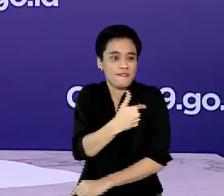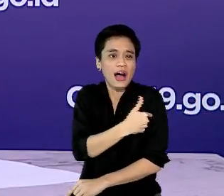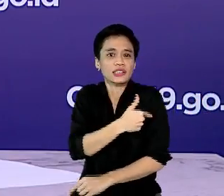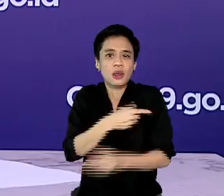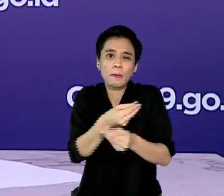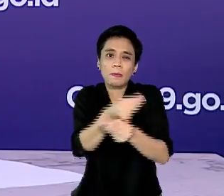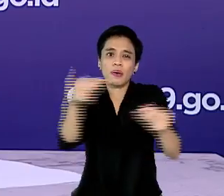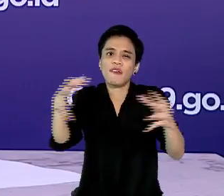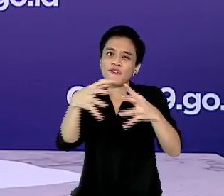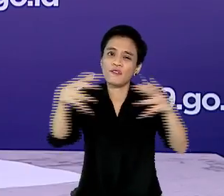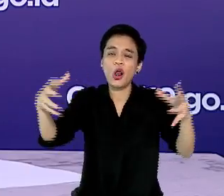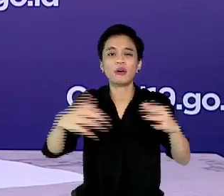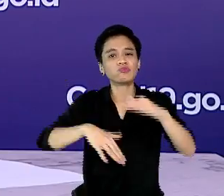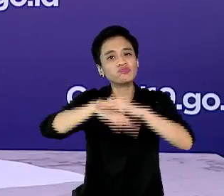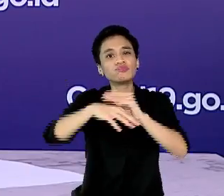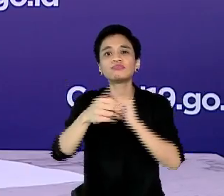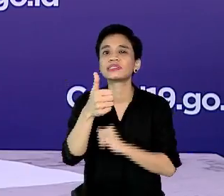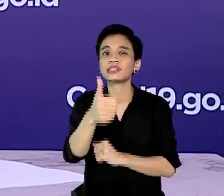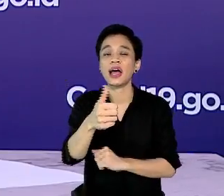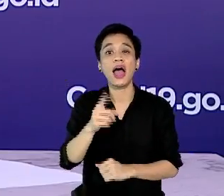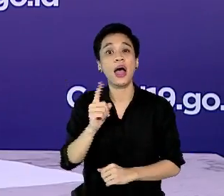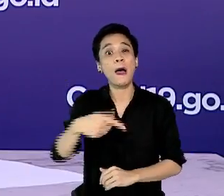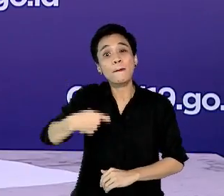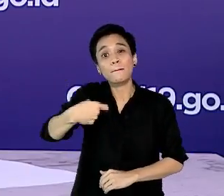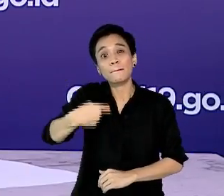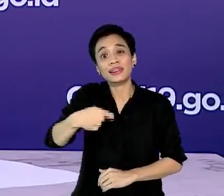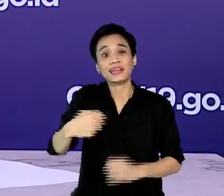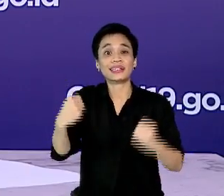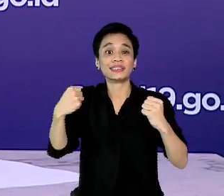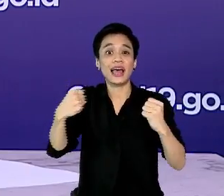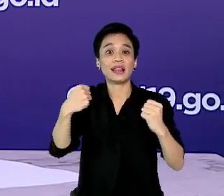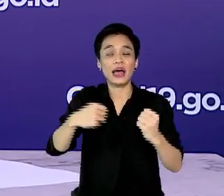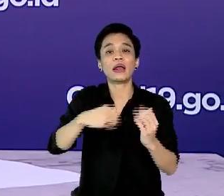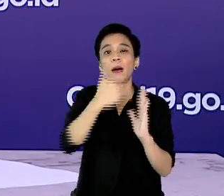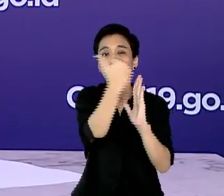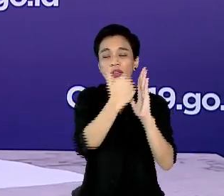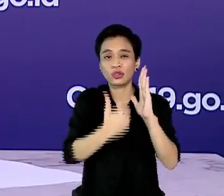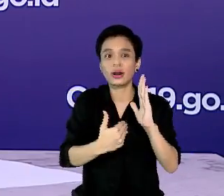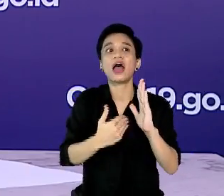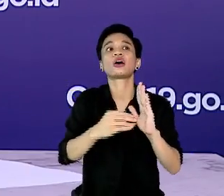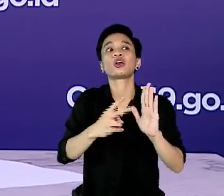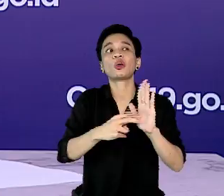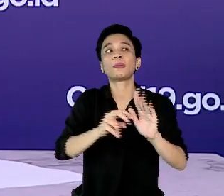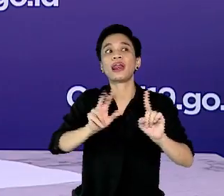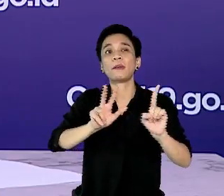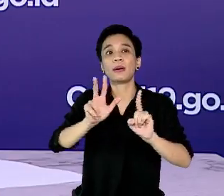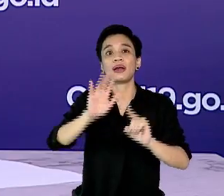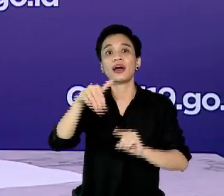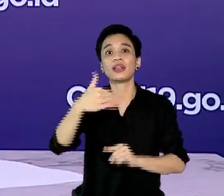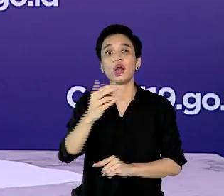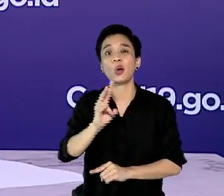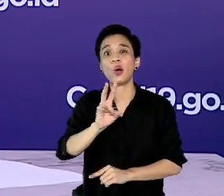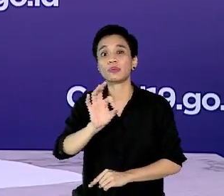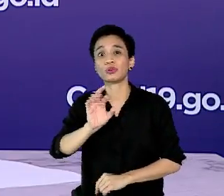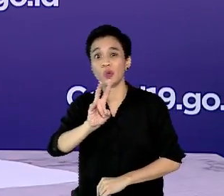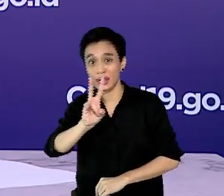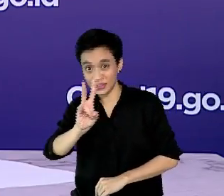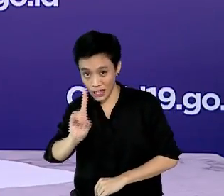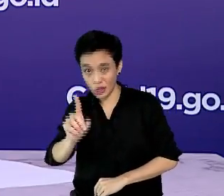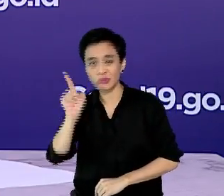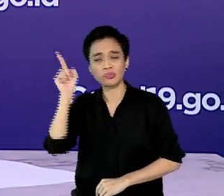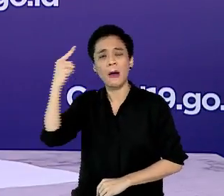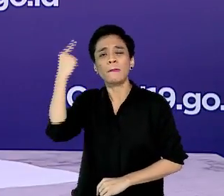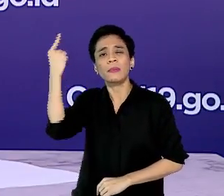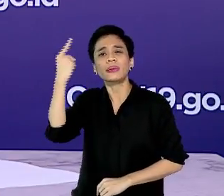ditetapkan. Berdasarkan Peraturan Menteri Kesehatan Nomor 18 Tahun 2021, pemerintah juga bertanggung jawab